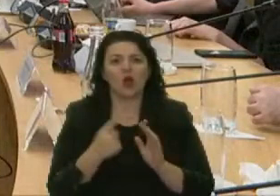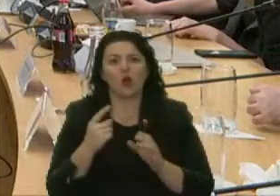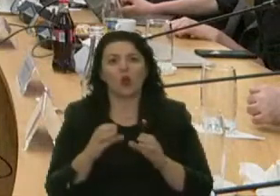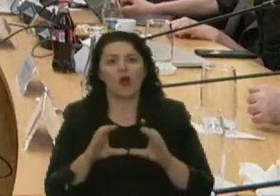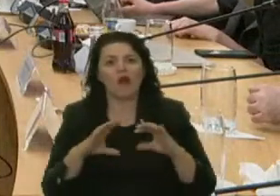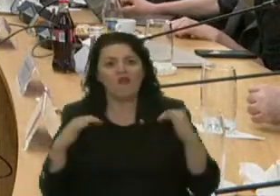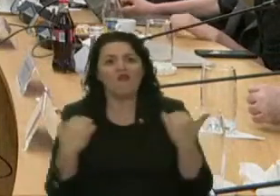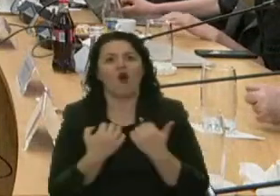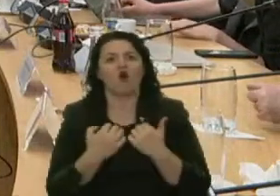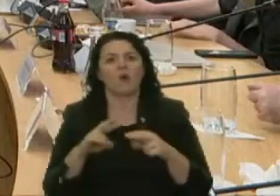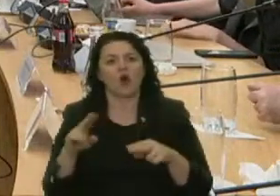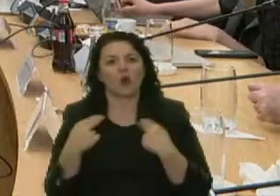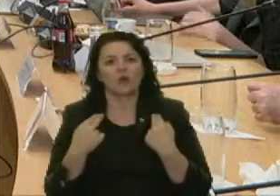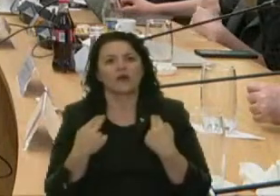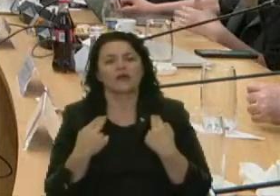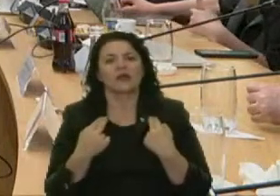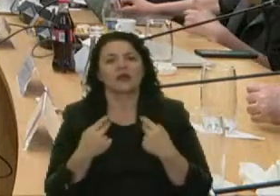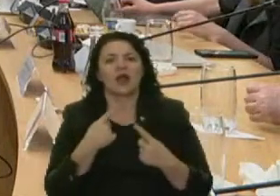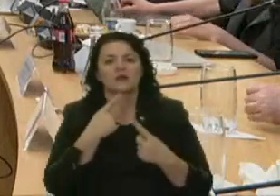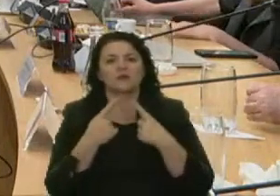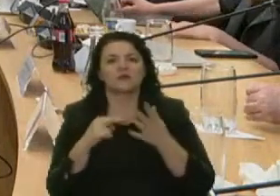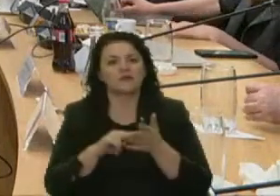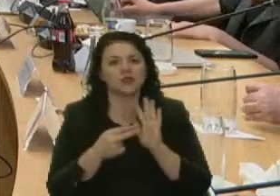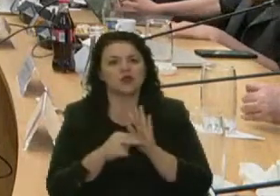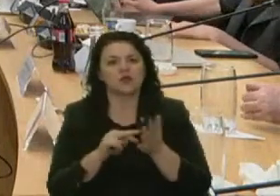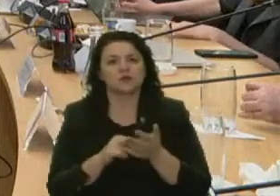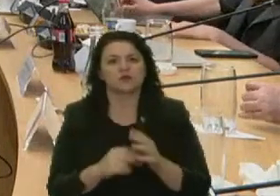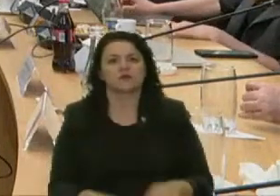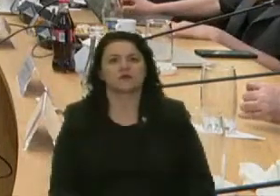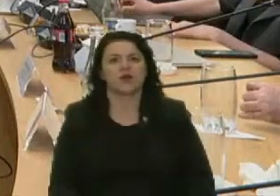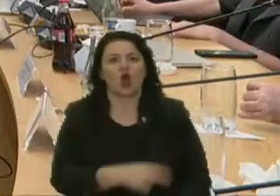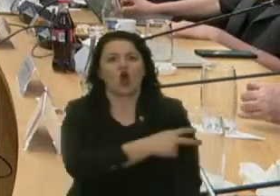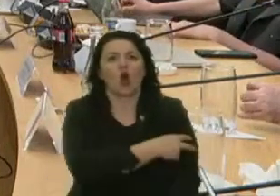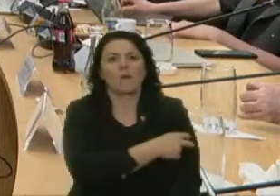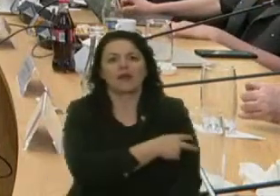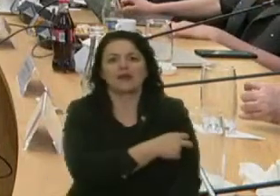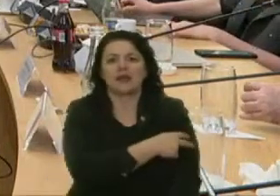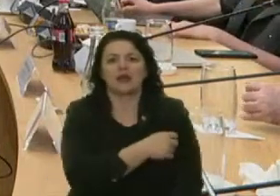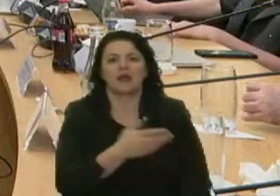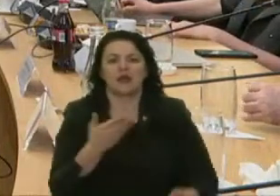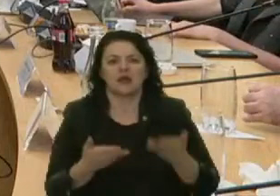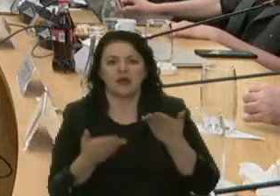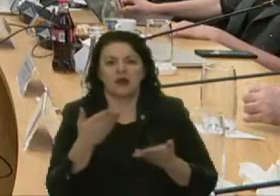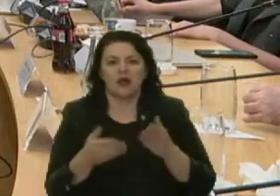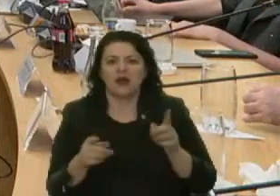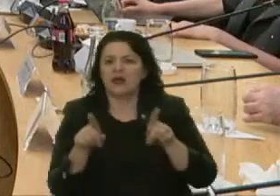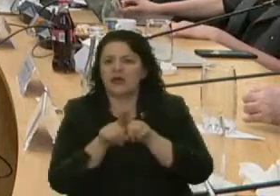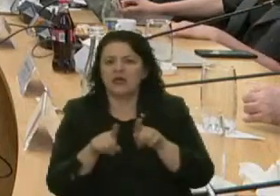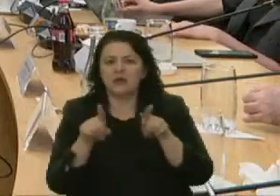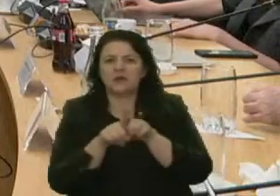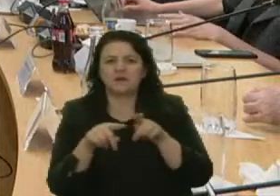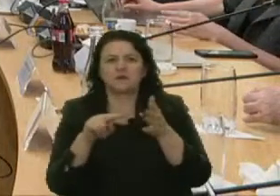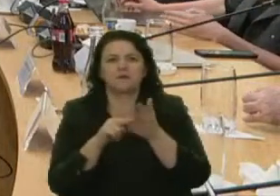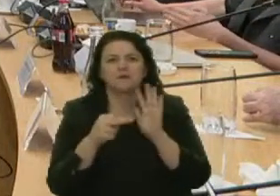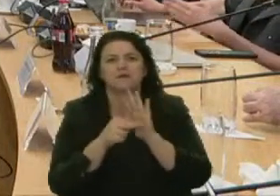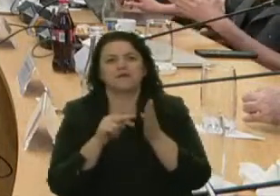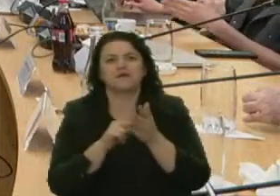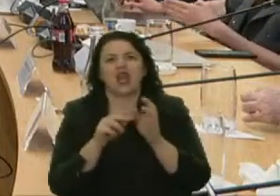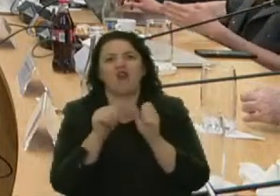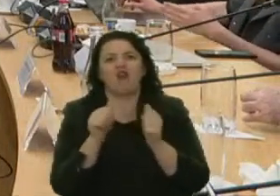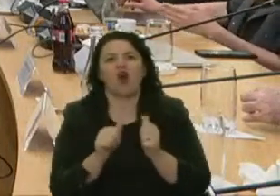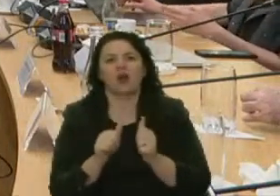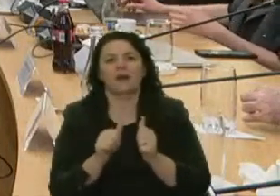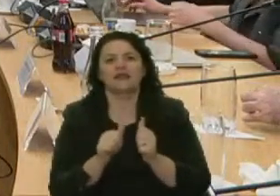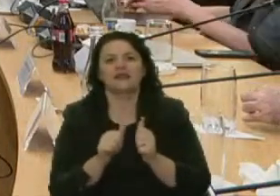este convocat iar evaluatorii își Explică procedura comisia de evaluare a contestațiilor urmează aceeași metodologie dar este formată